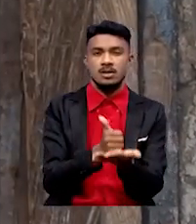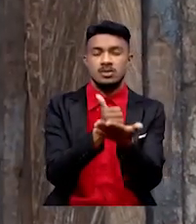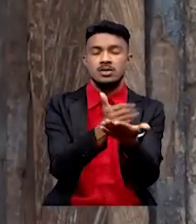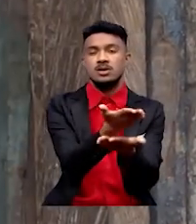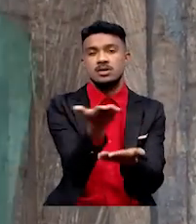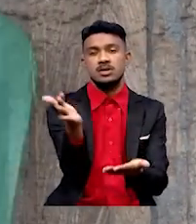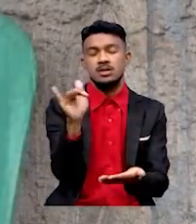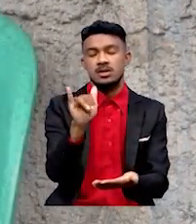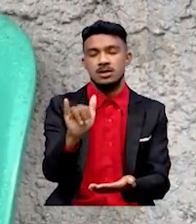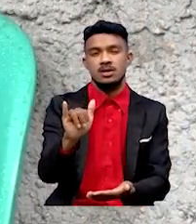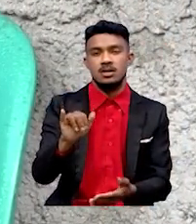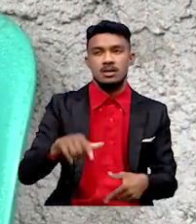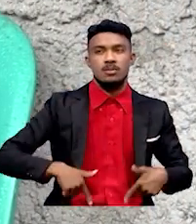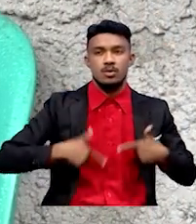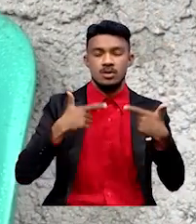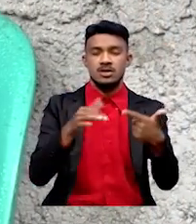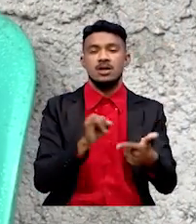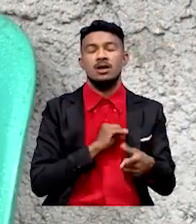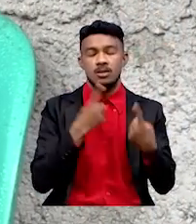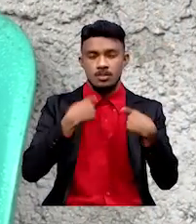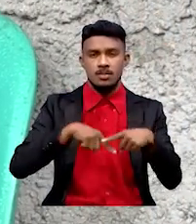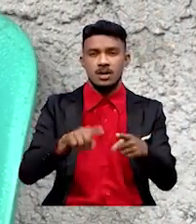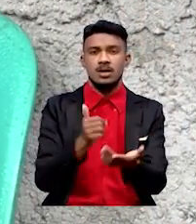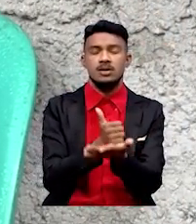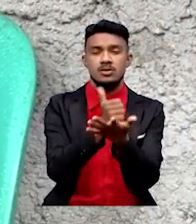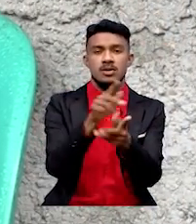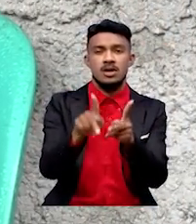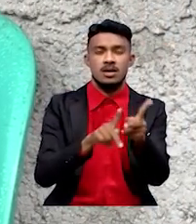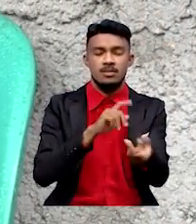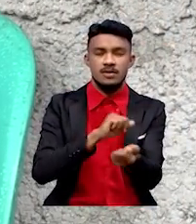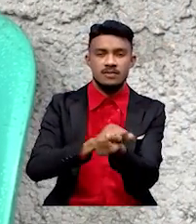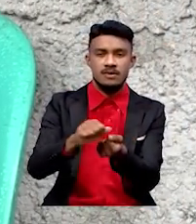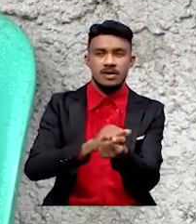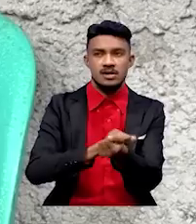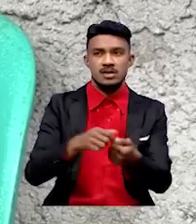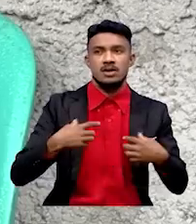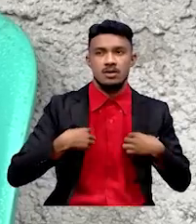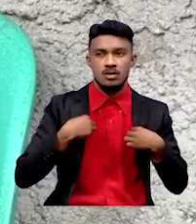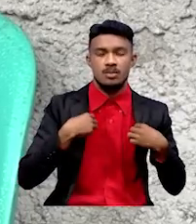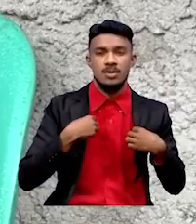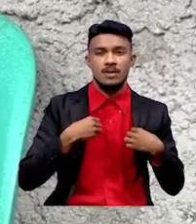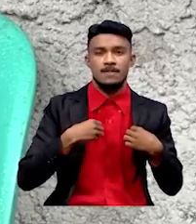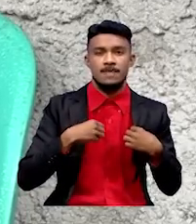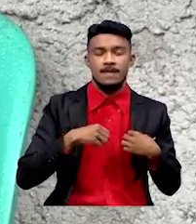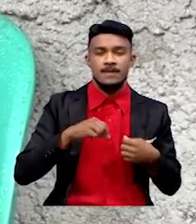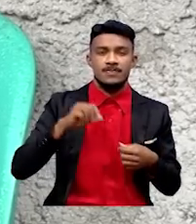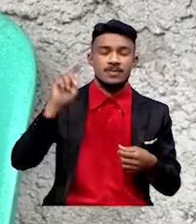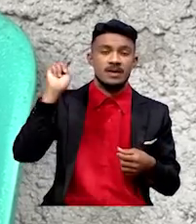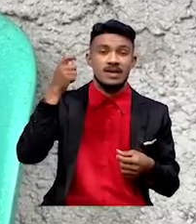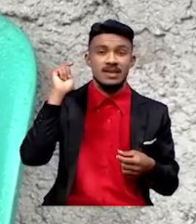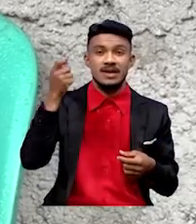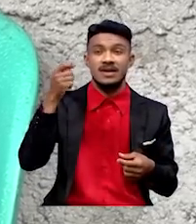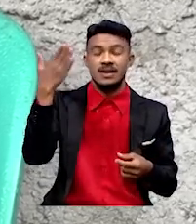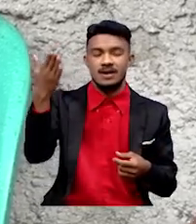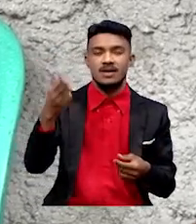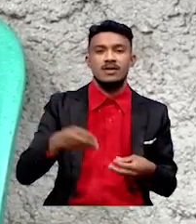ne moris. Hau ba ajuda ema paseropa. Mana kraik ne bola hau ba paseropa. Ne